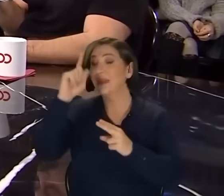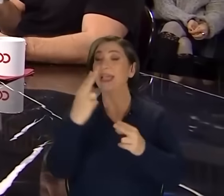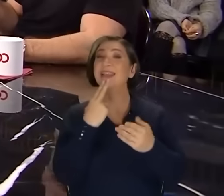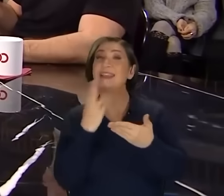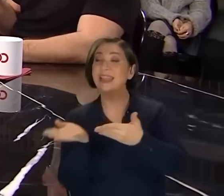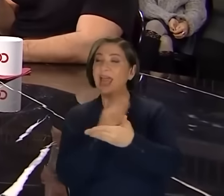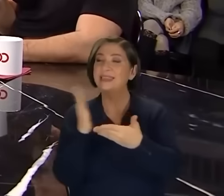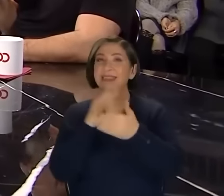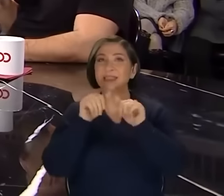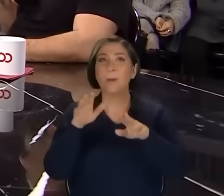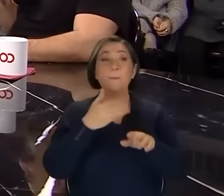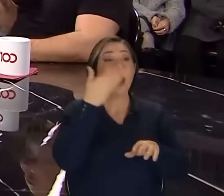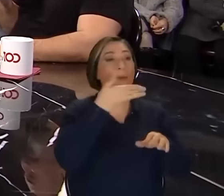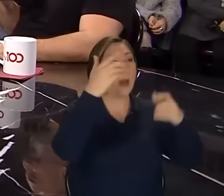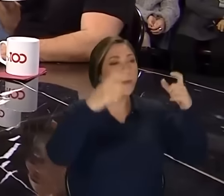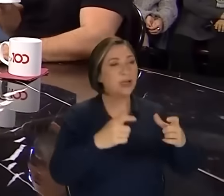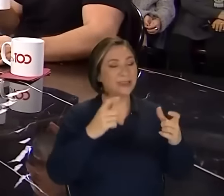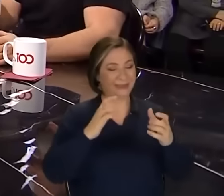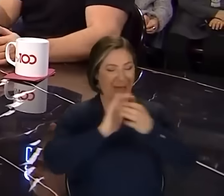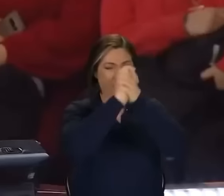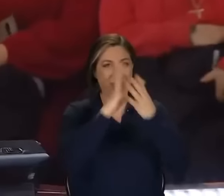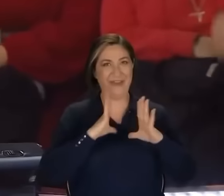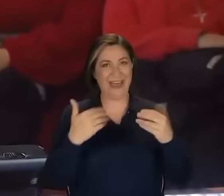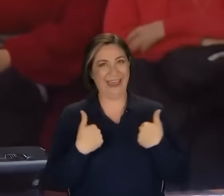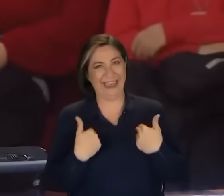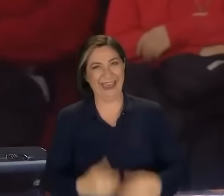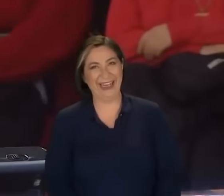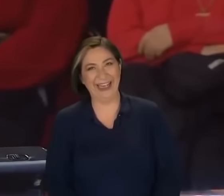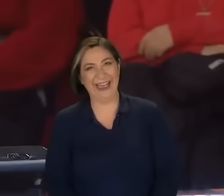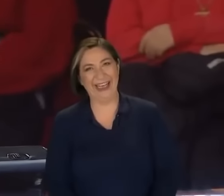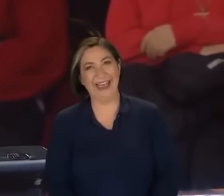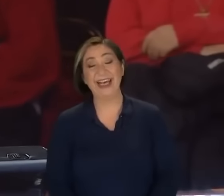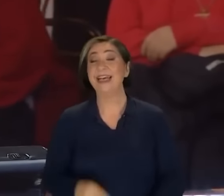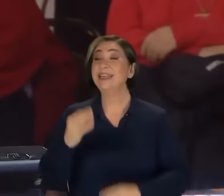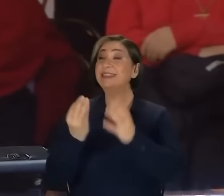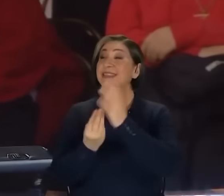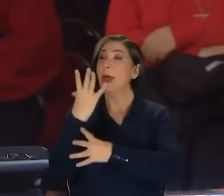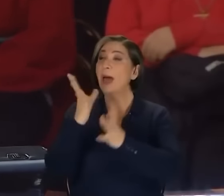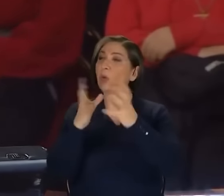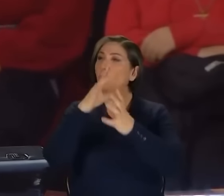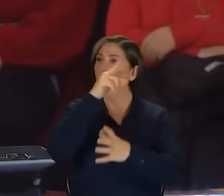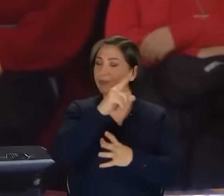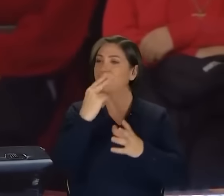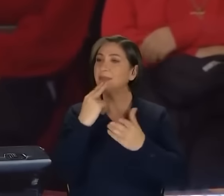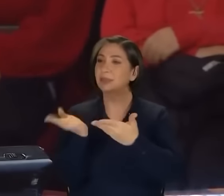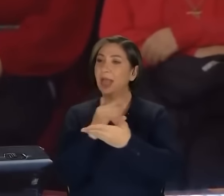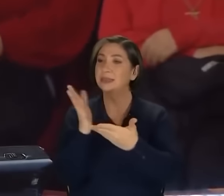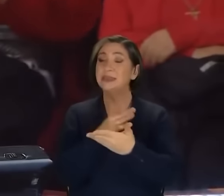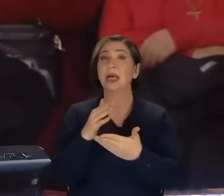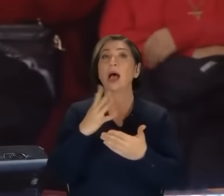yayınlanıyor vall Ben yalnızca Marmara bölge şampiyonluğum var Sabah grubunun bir kadın